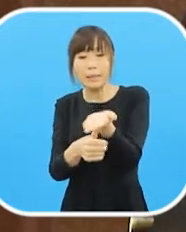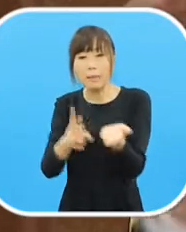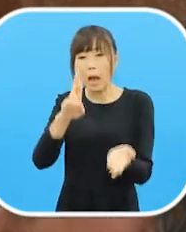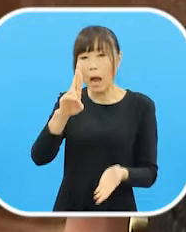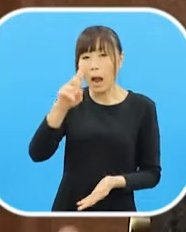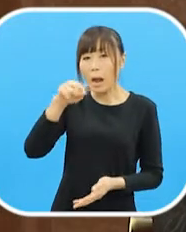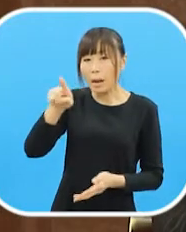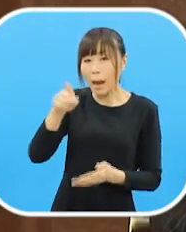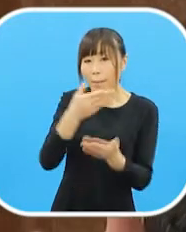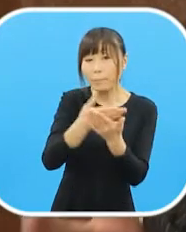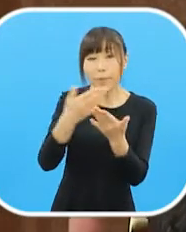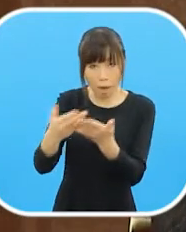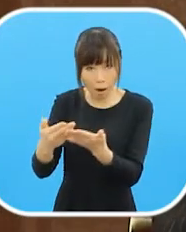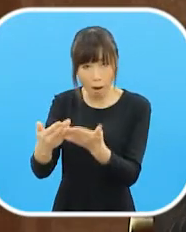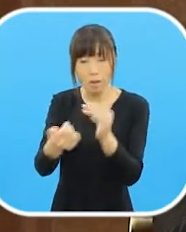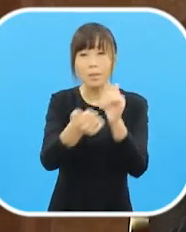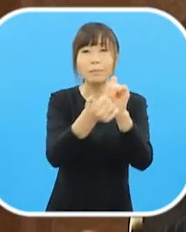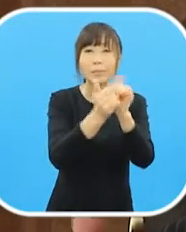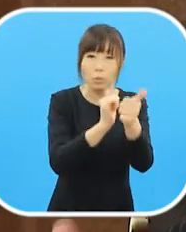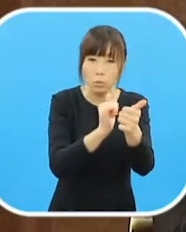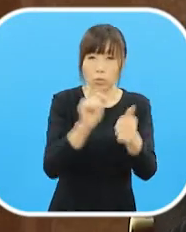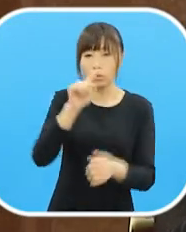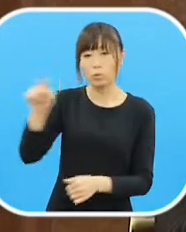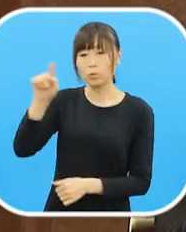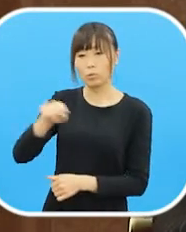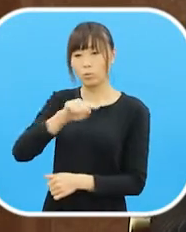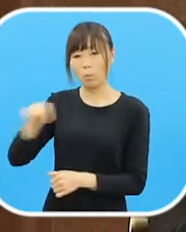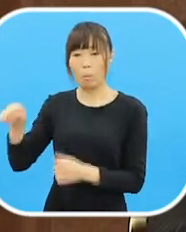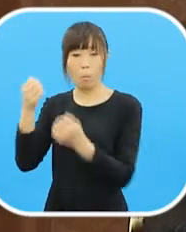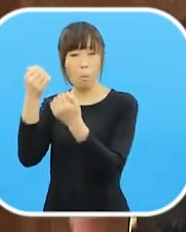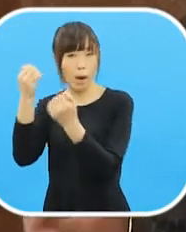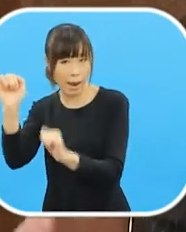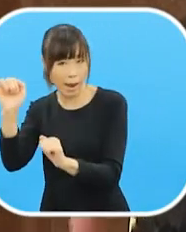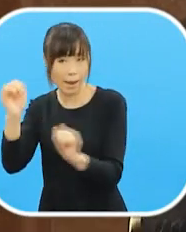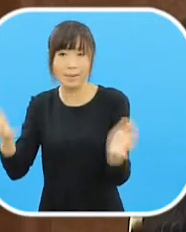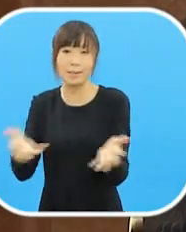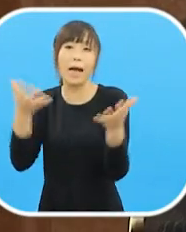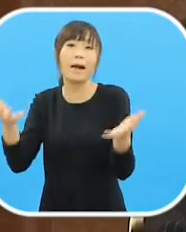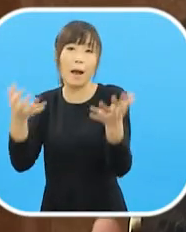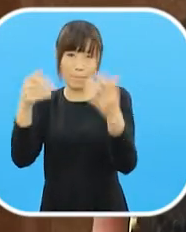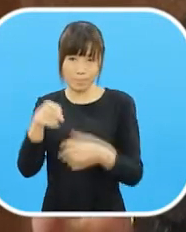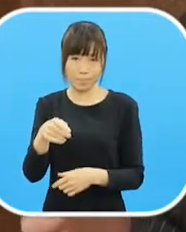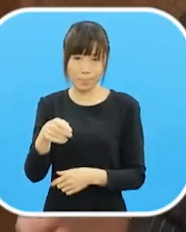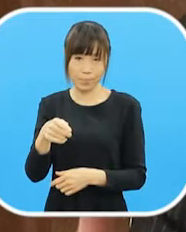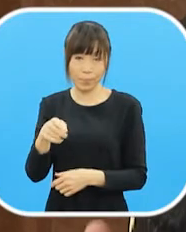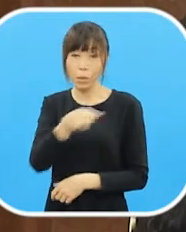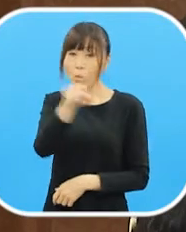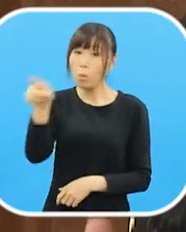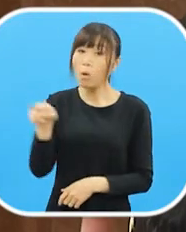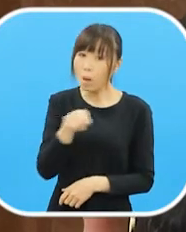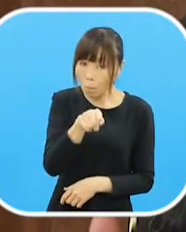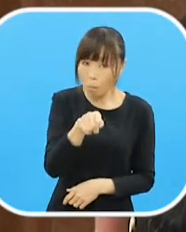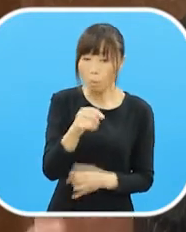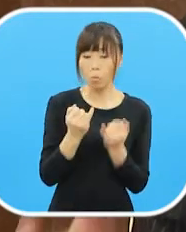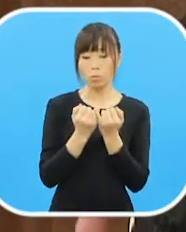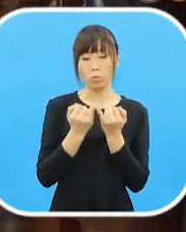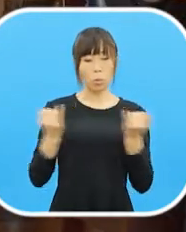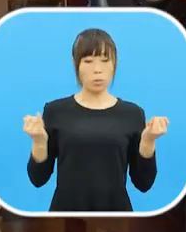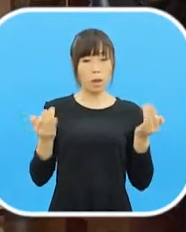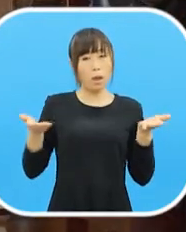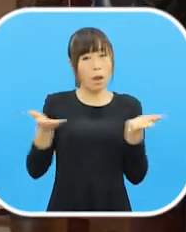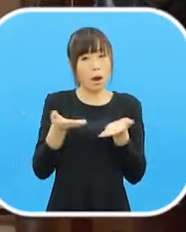美術、ね、工芸、こういうものもね非常に盛んだけども、こういう分野もね結構女性